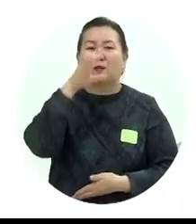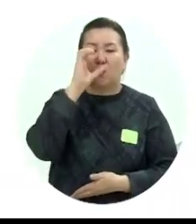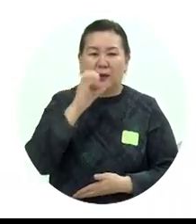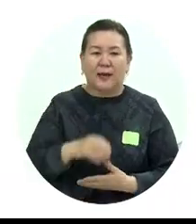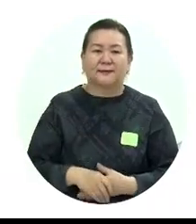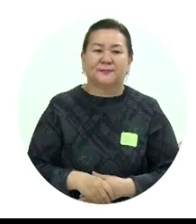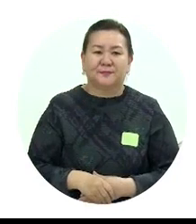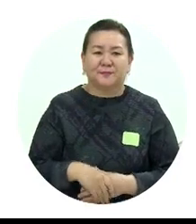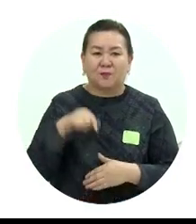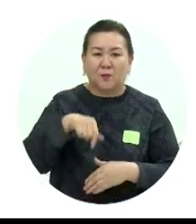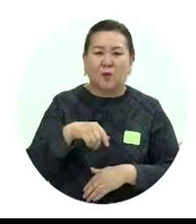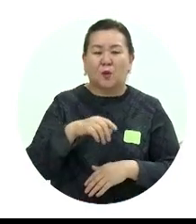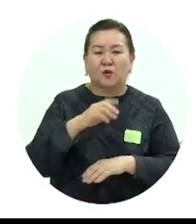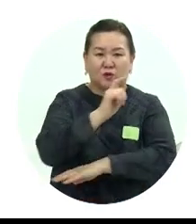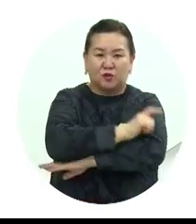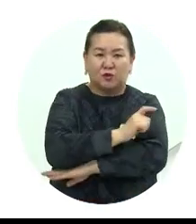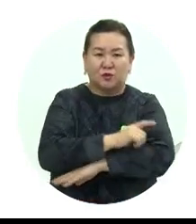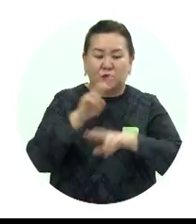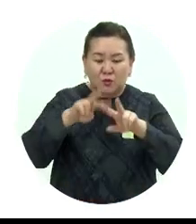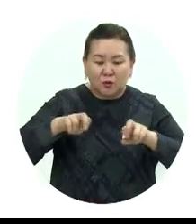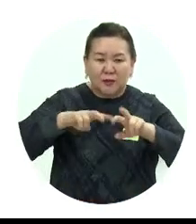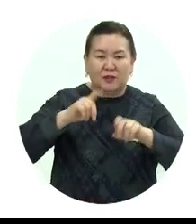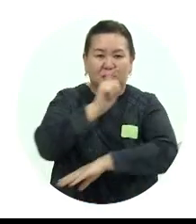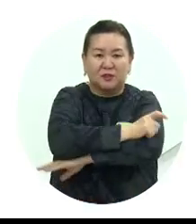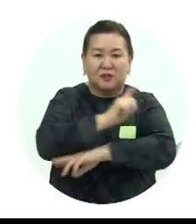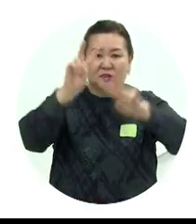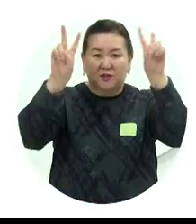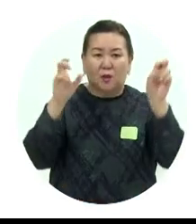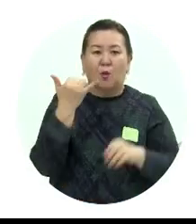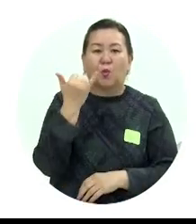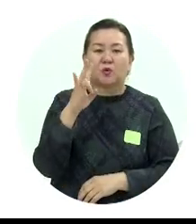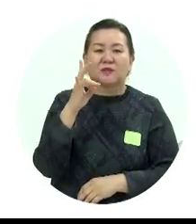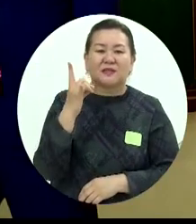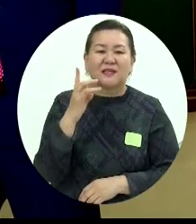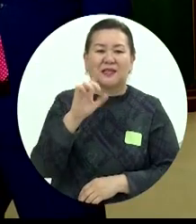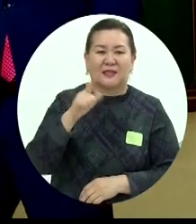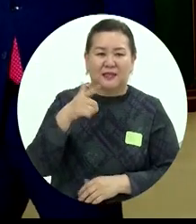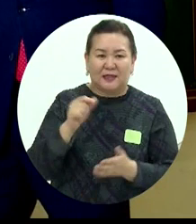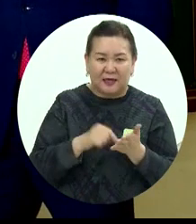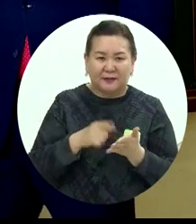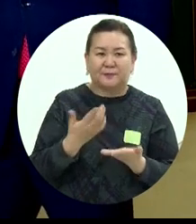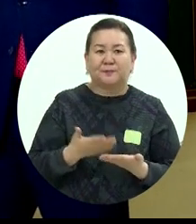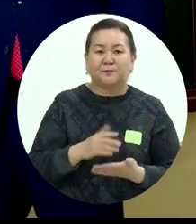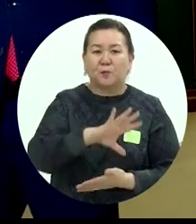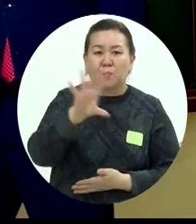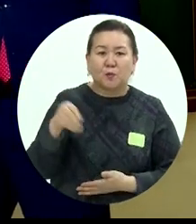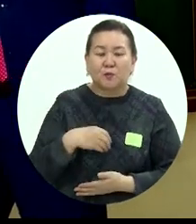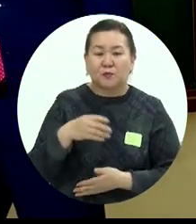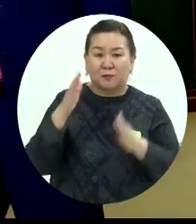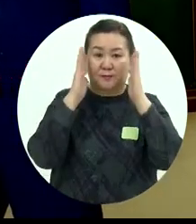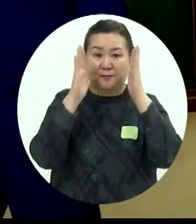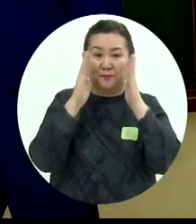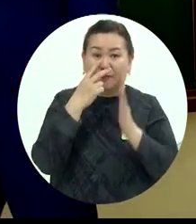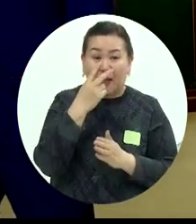хэрэглээрэй. За өнөөдрийн бидний судлах сэдэв бол усны хэрэглээ байна. За бүгдээрээ дэлгэцэнд